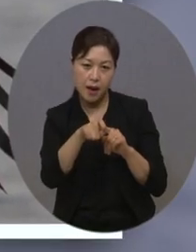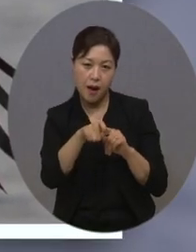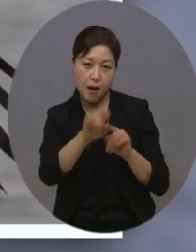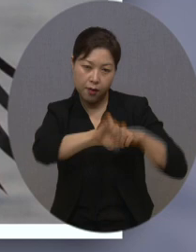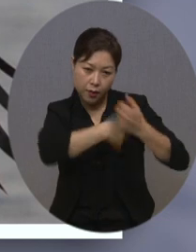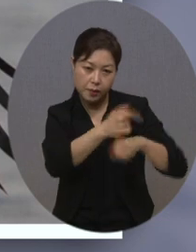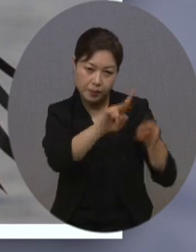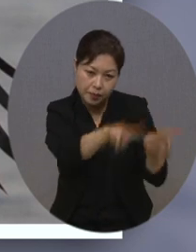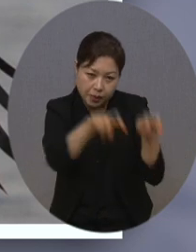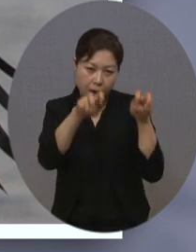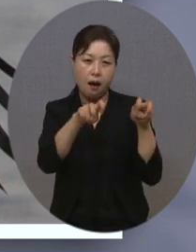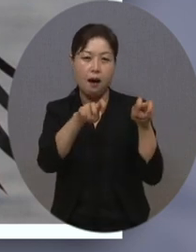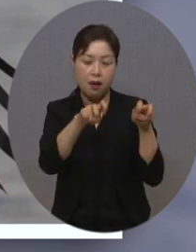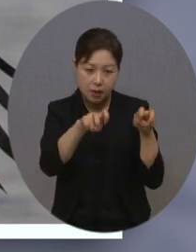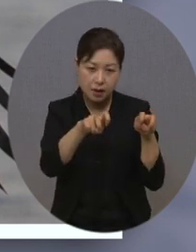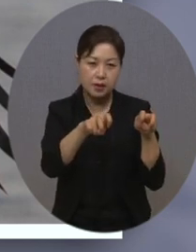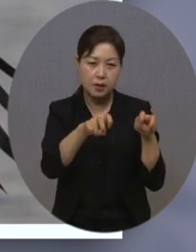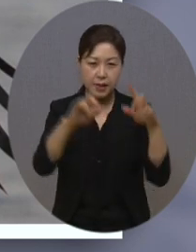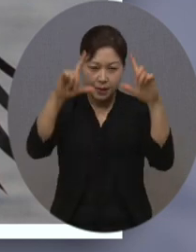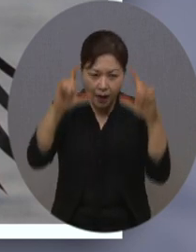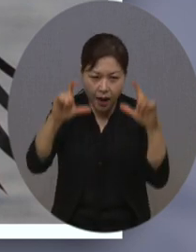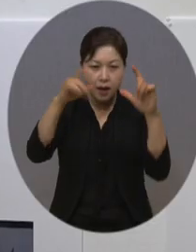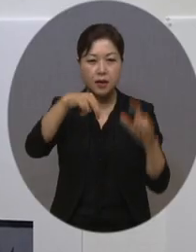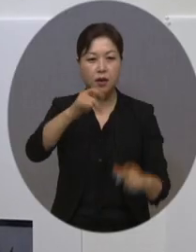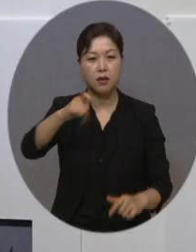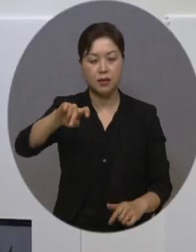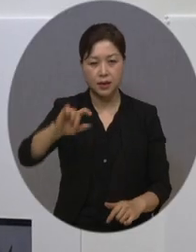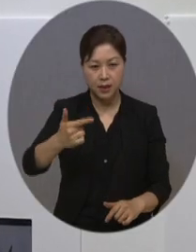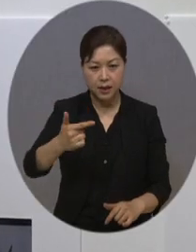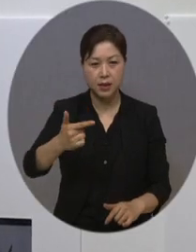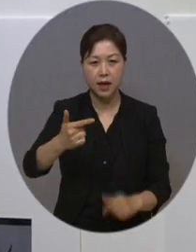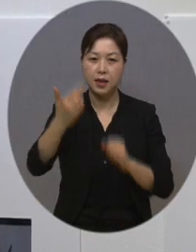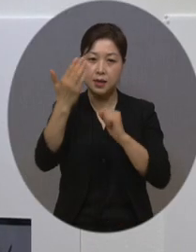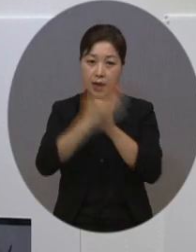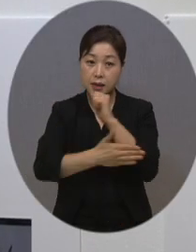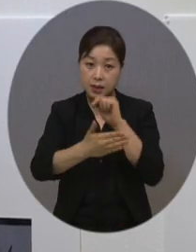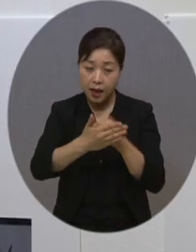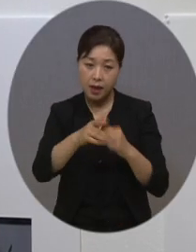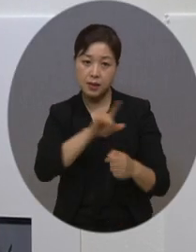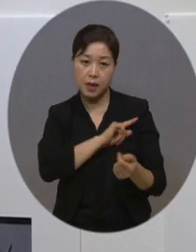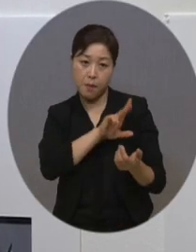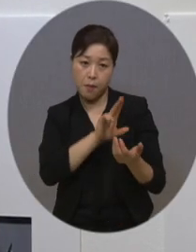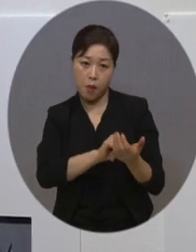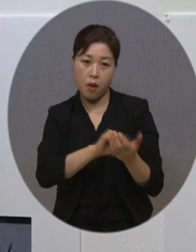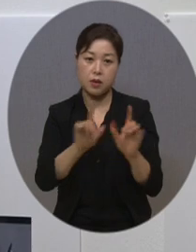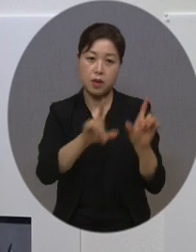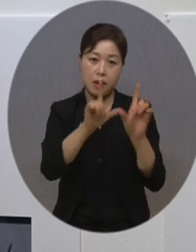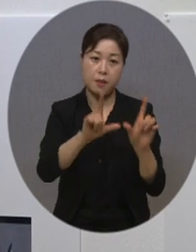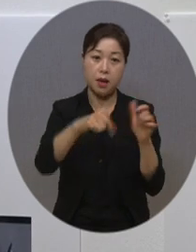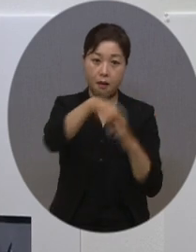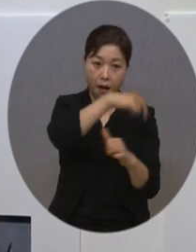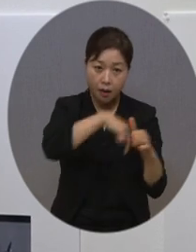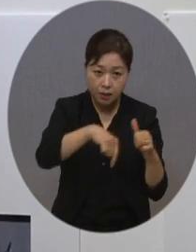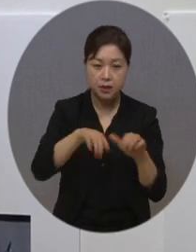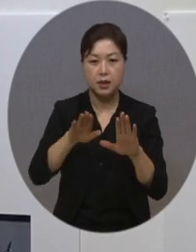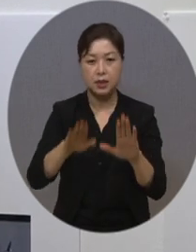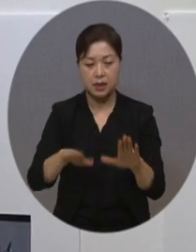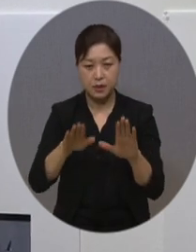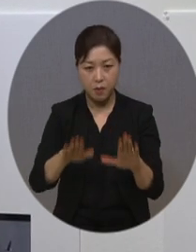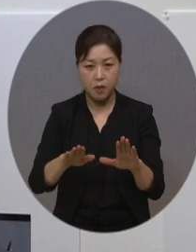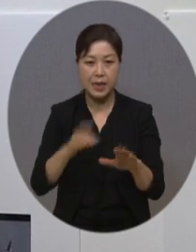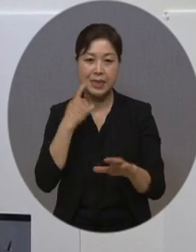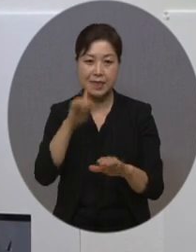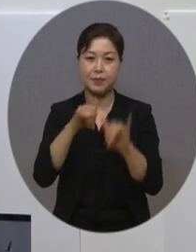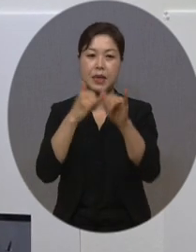프레임의 담은 서정진 작가의 작품 삶의 현장은 이번 공모전 금상 을 싼 하며 관람객의